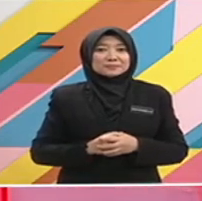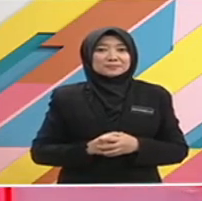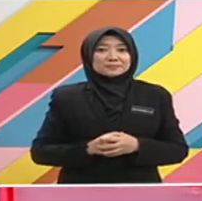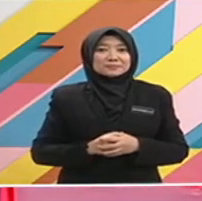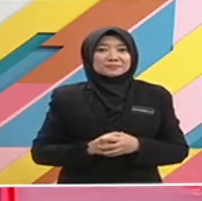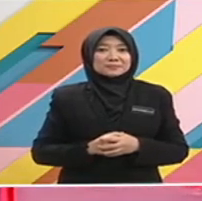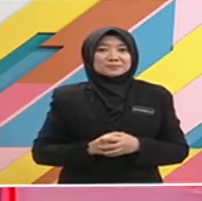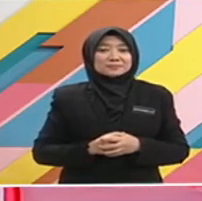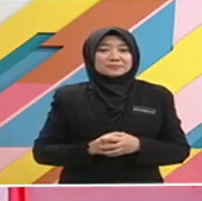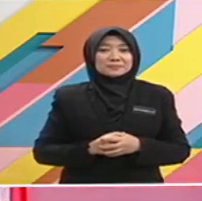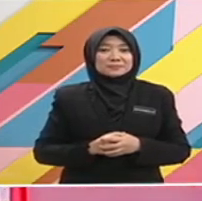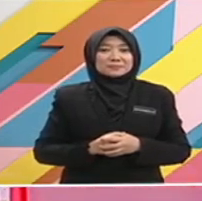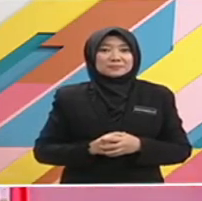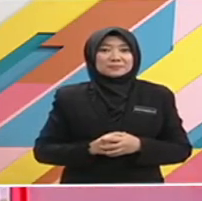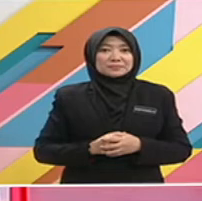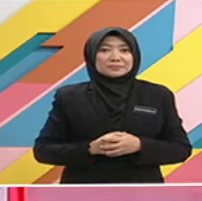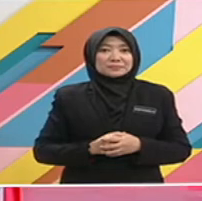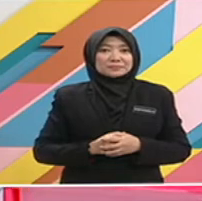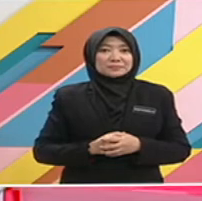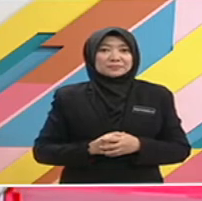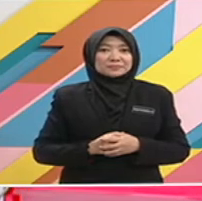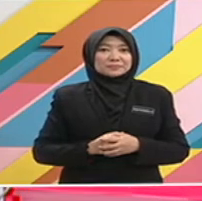ya. Macam ni. Okey, baik, cikgu boleh lekatkan.